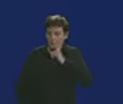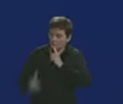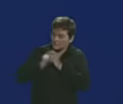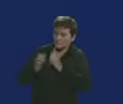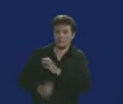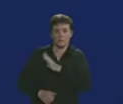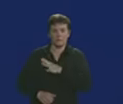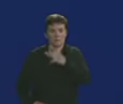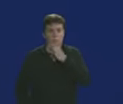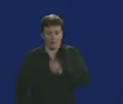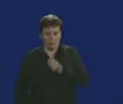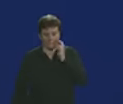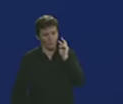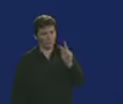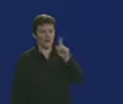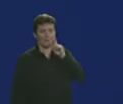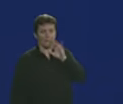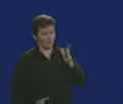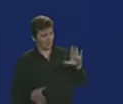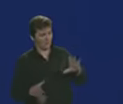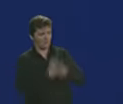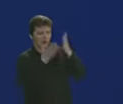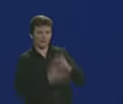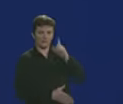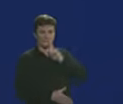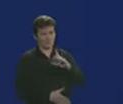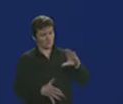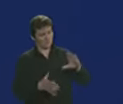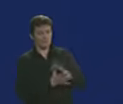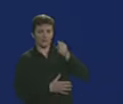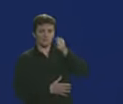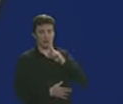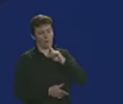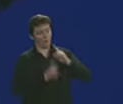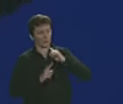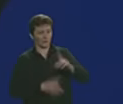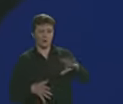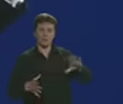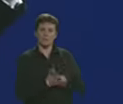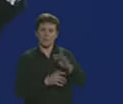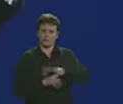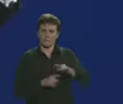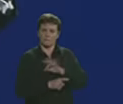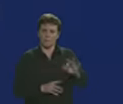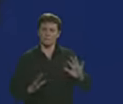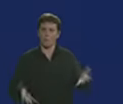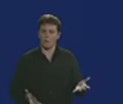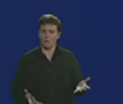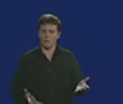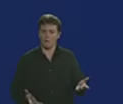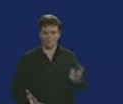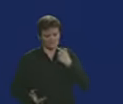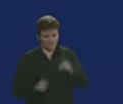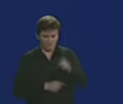Quelle image se fait-il, cet enfant, de la femme, de l'autorité parentale et de la société française qui a laissé